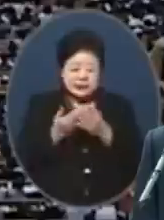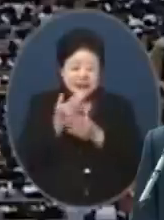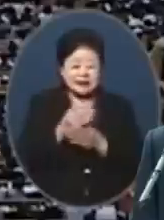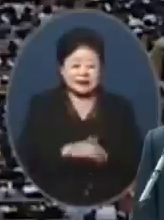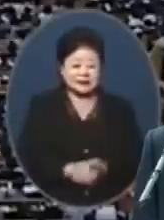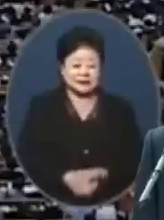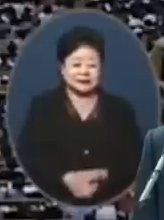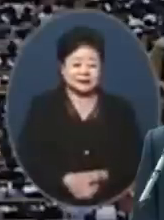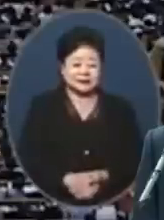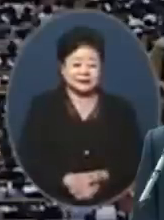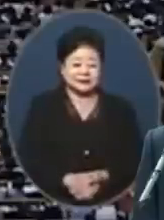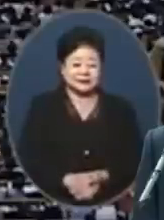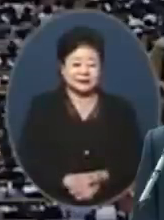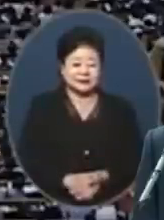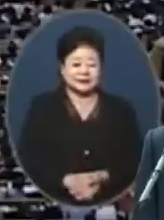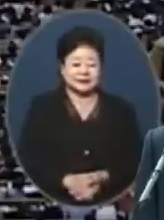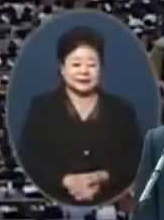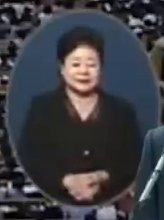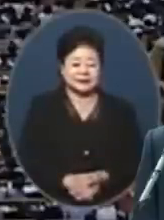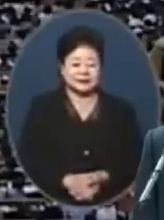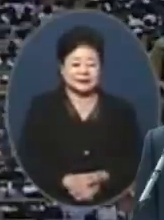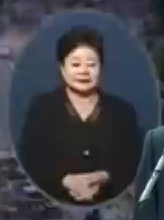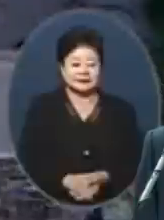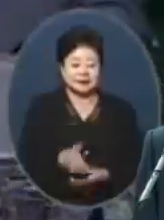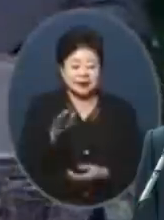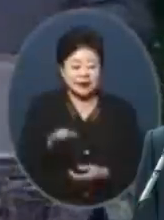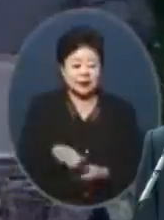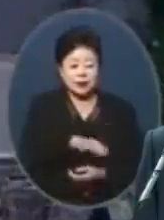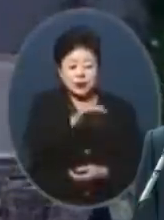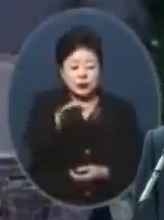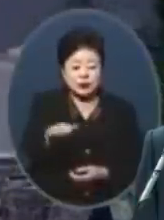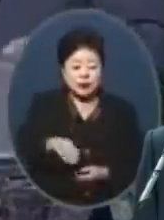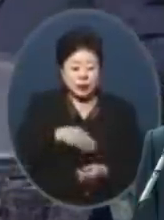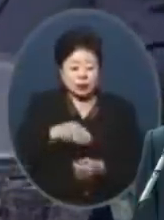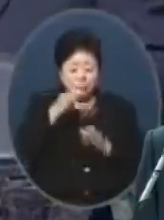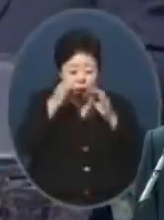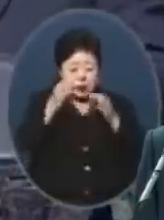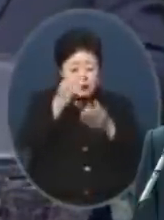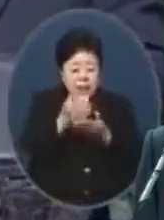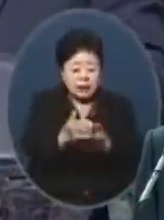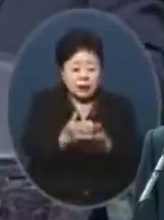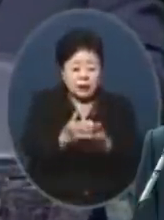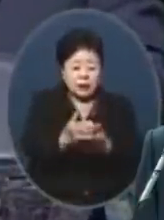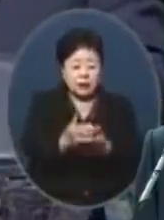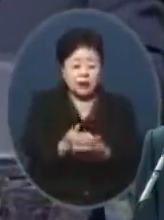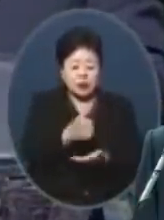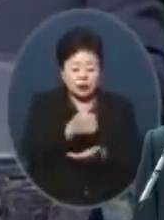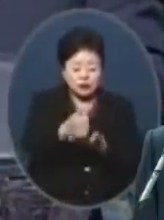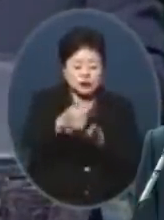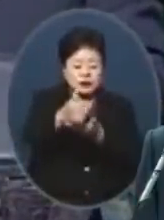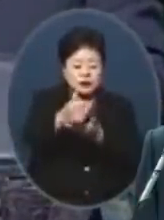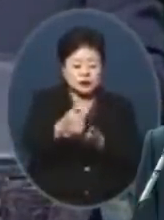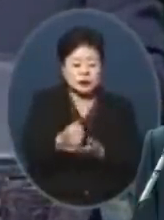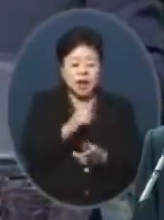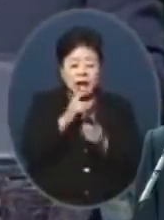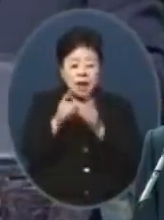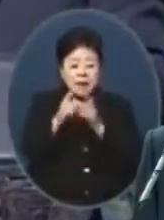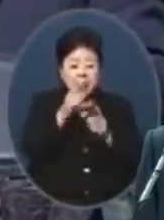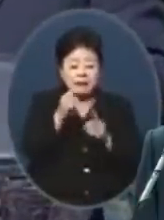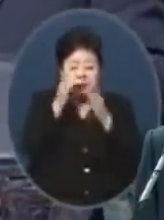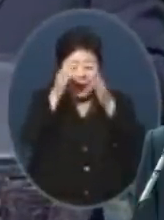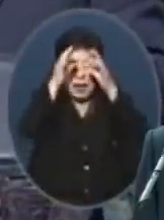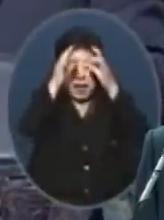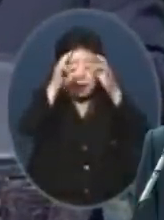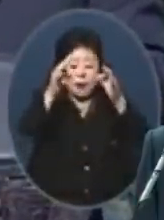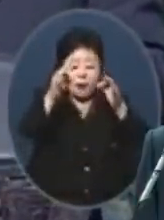if you look at circumstances, then fear will come. 그러므로 우리는 환경을 바라보지 말고 주님과 그 말씀을